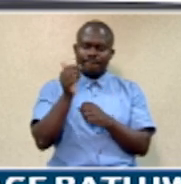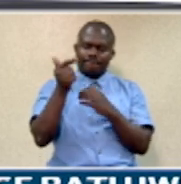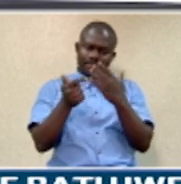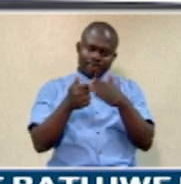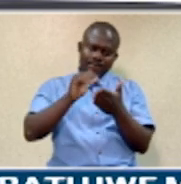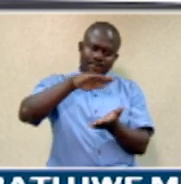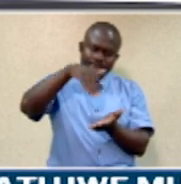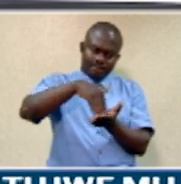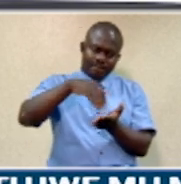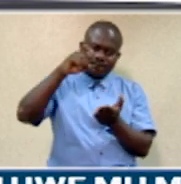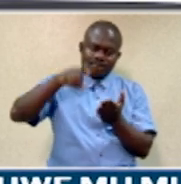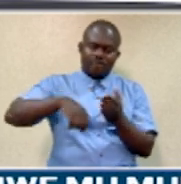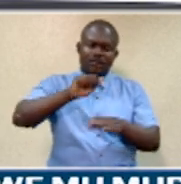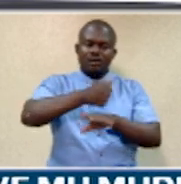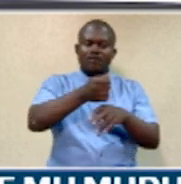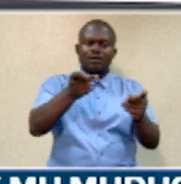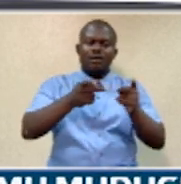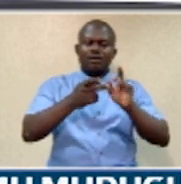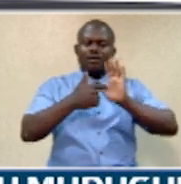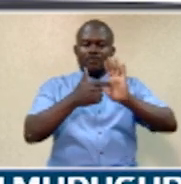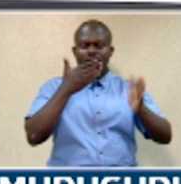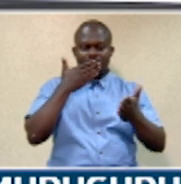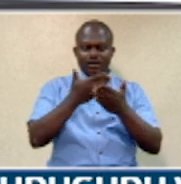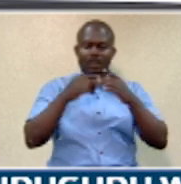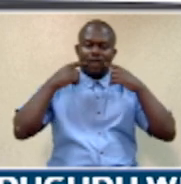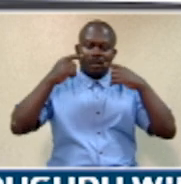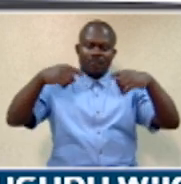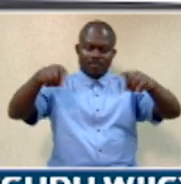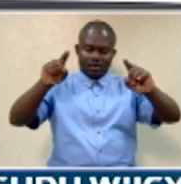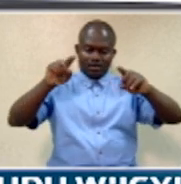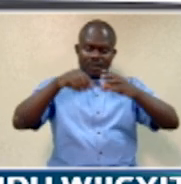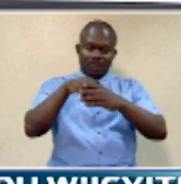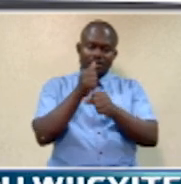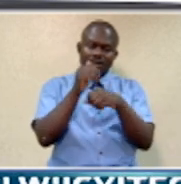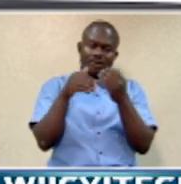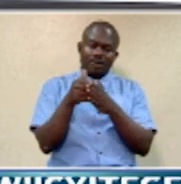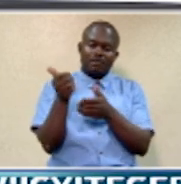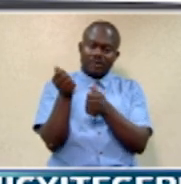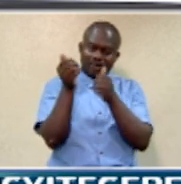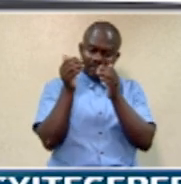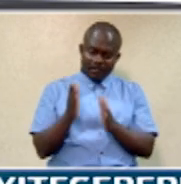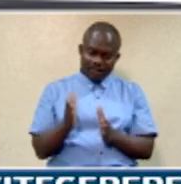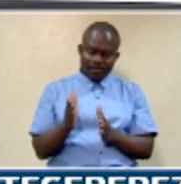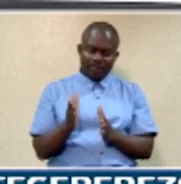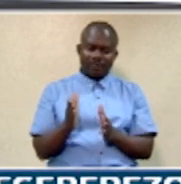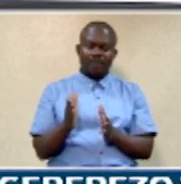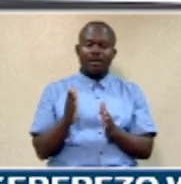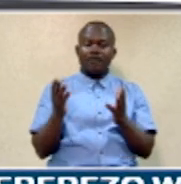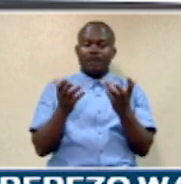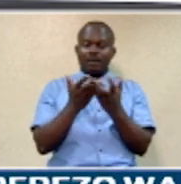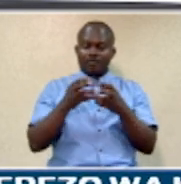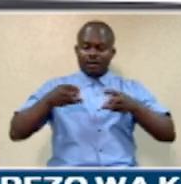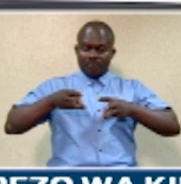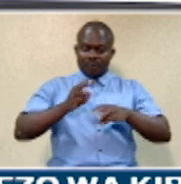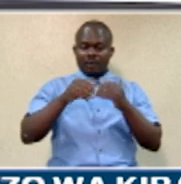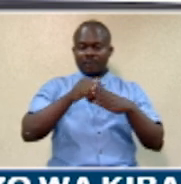ibigo bigomba gushyira ahantu hagaragaza neza amatangazo agenewe abakozi n'abakiriya arebana n'uburyo